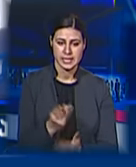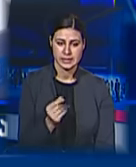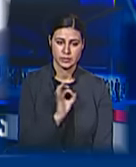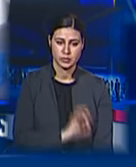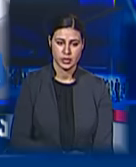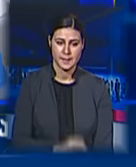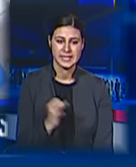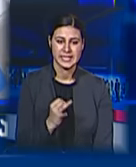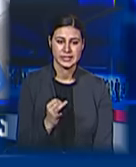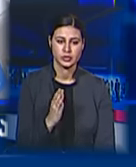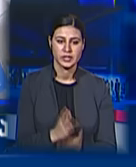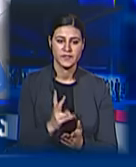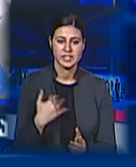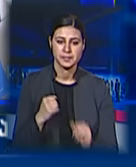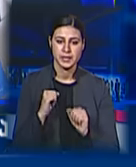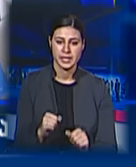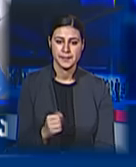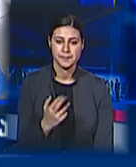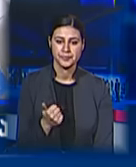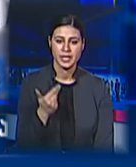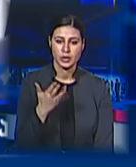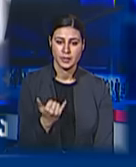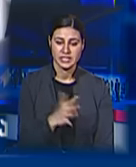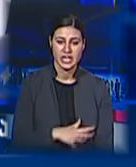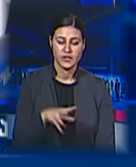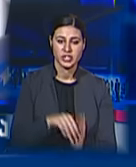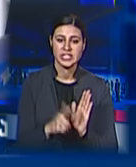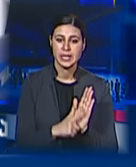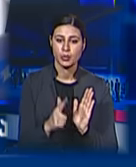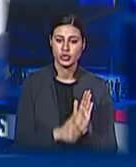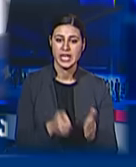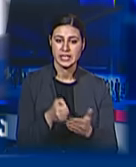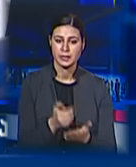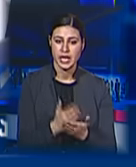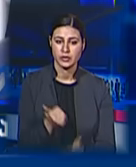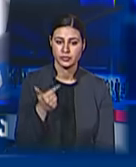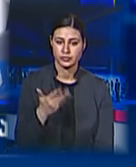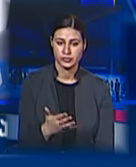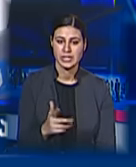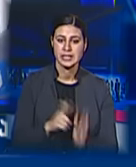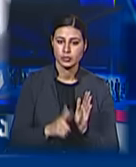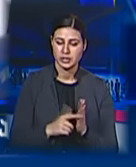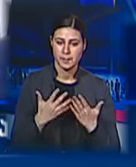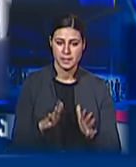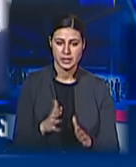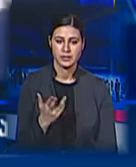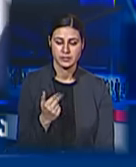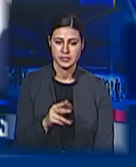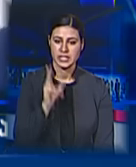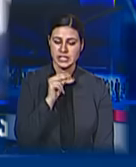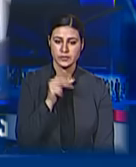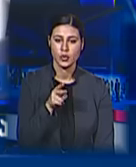ამასთან დაკავშირებით მინდოდა მეკითხა, გიორგი, მათი რაოდენობა ქვეყანაში დღეს 70-მდეა და მართალია მათი რიცხვი 70-ს გადააჭარბა. მართალია მათი